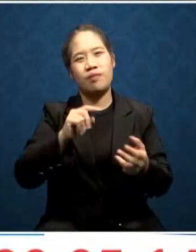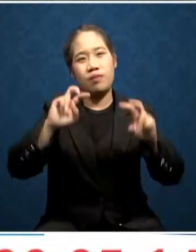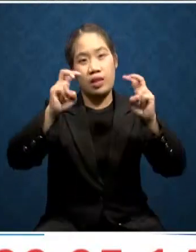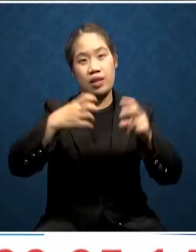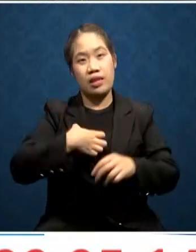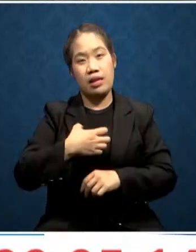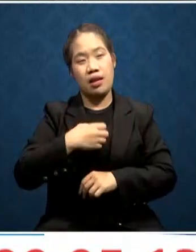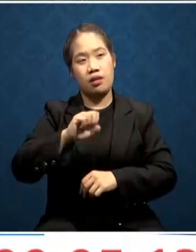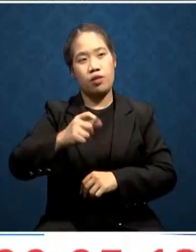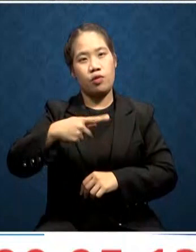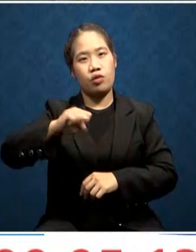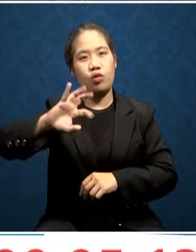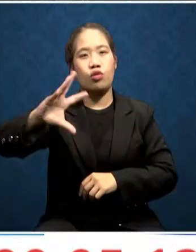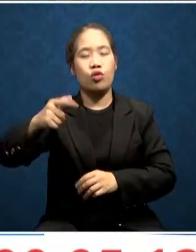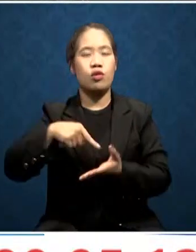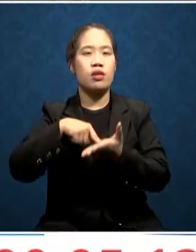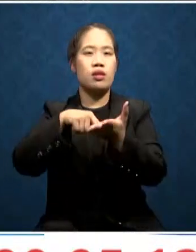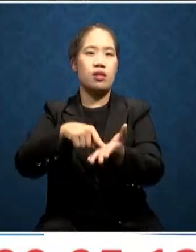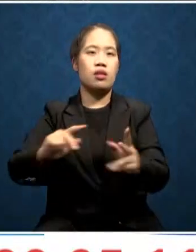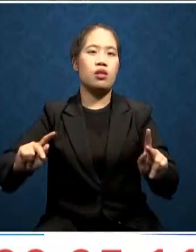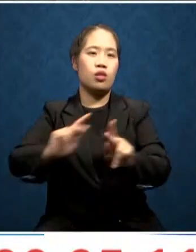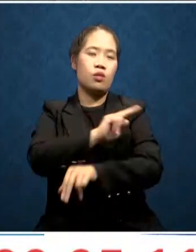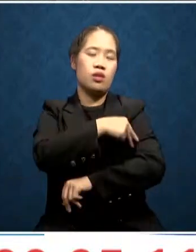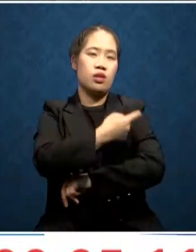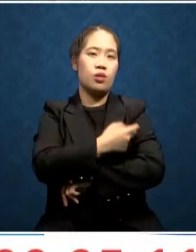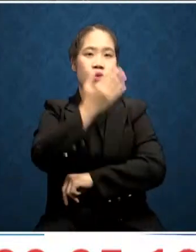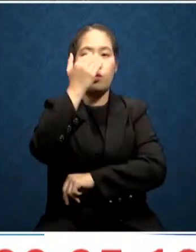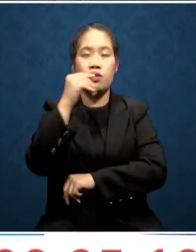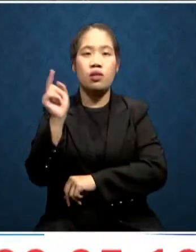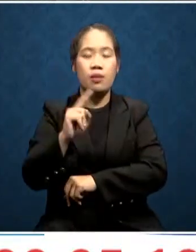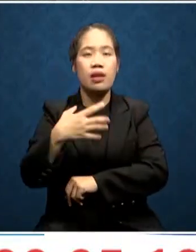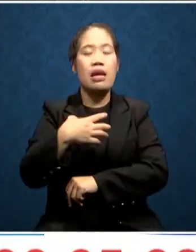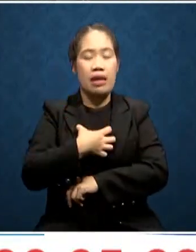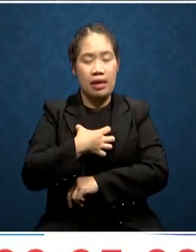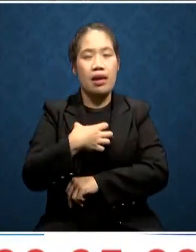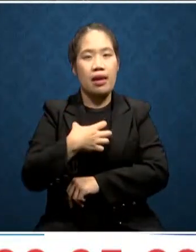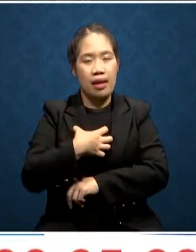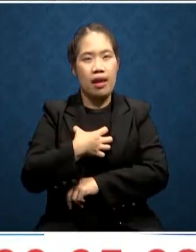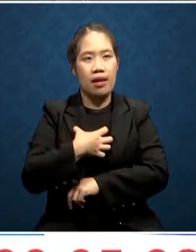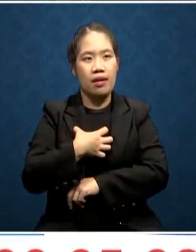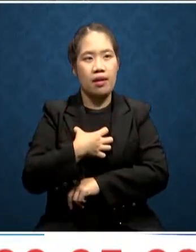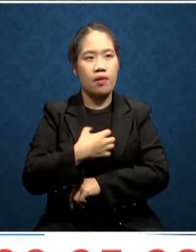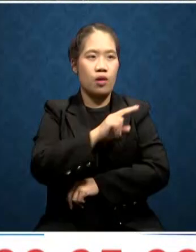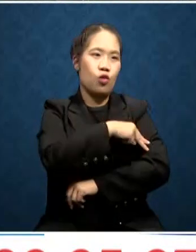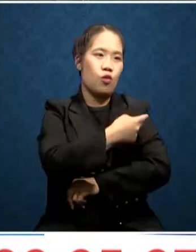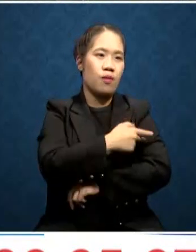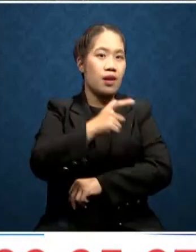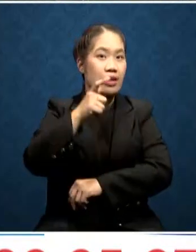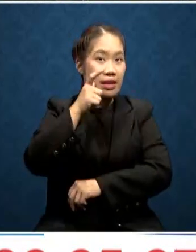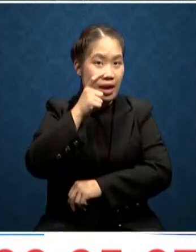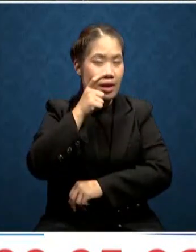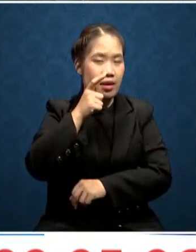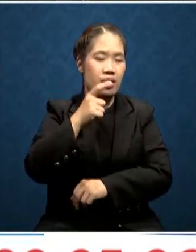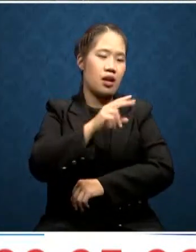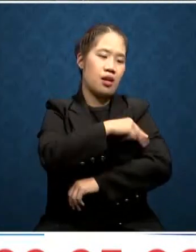สปสชไปเสนอกระทรวงสาธารณสุขค่ะว่าอยากให้กระจายจากโรงพยาบาลจังหวัดอ่ะมา